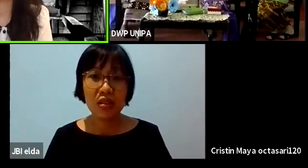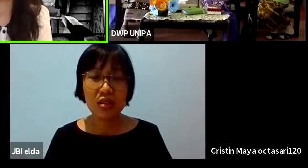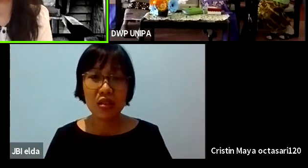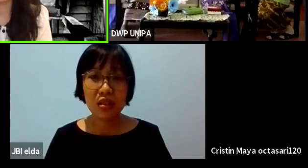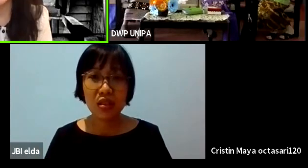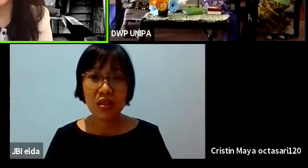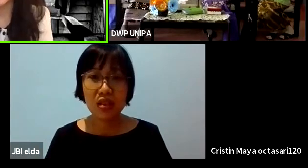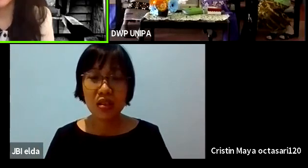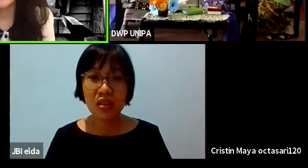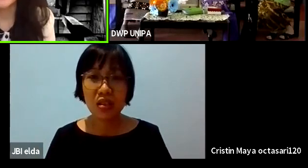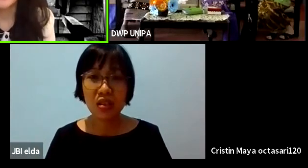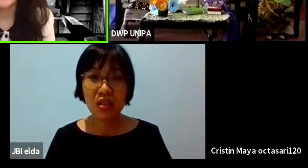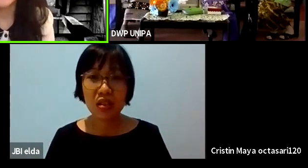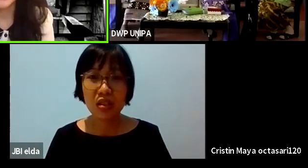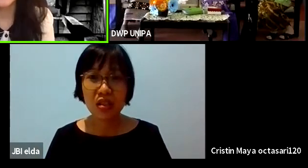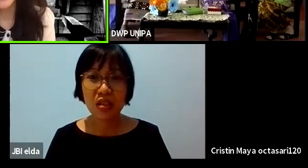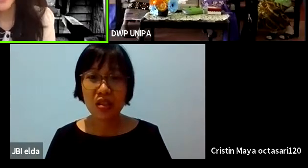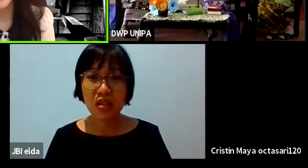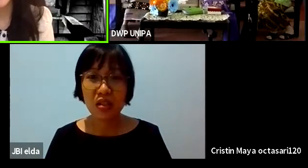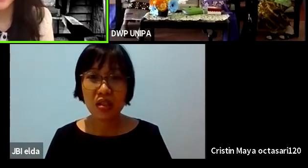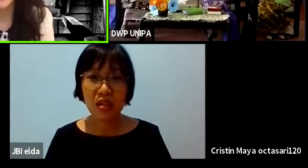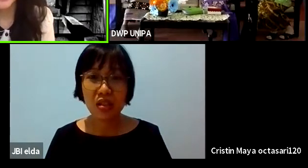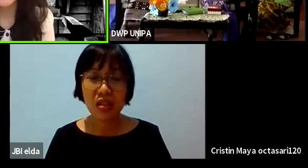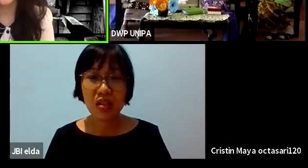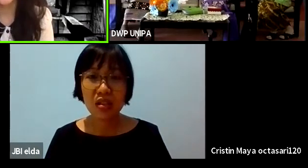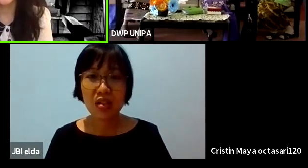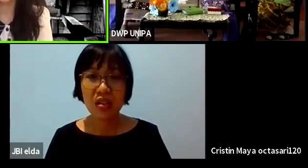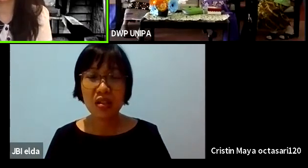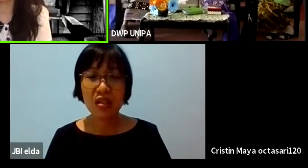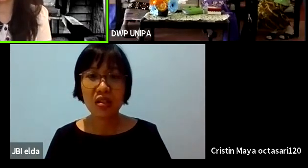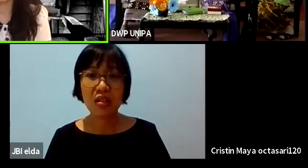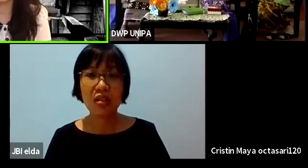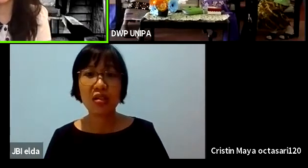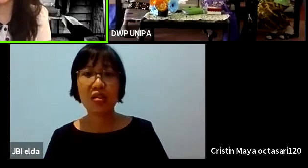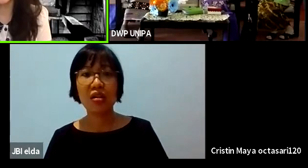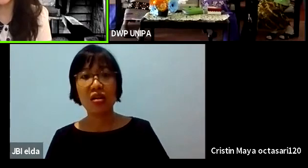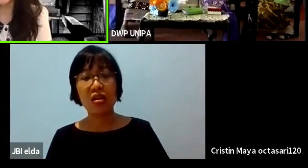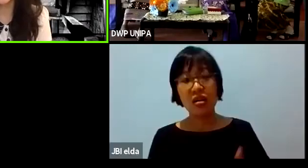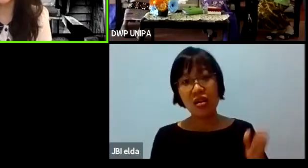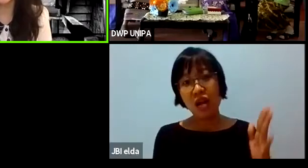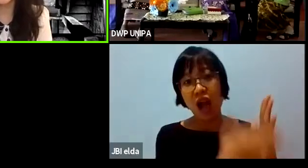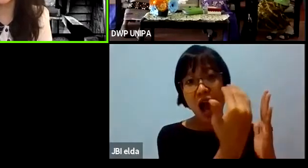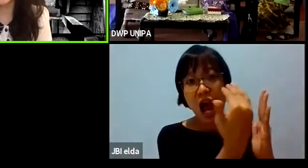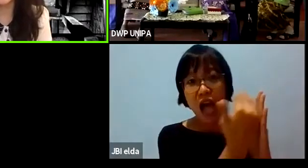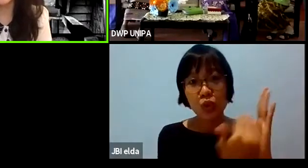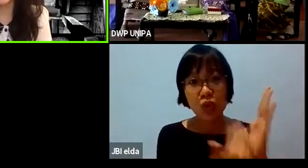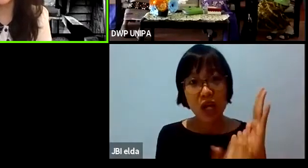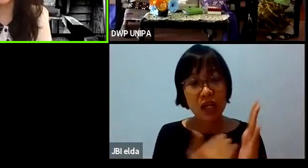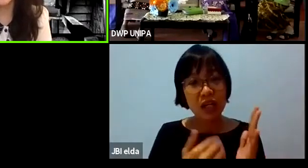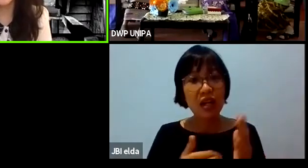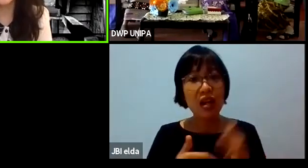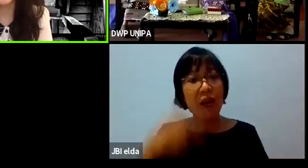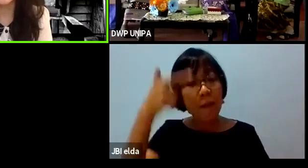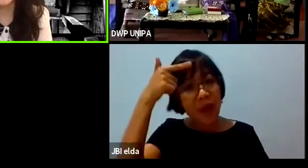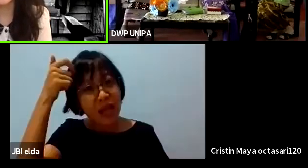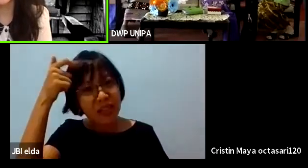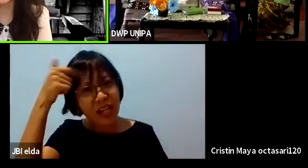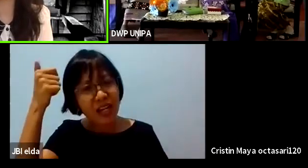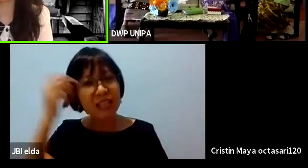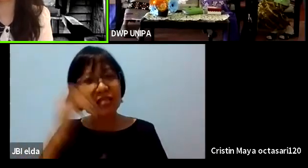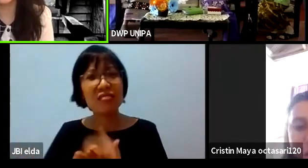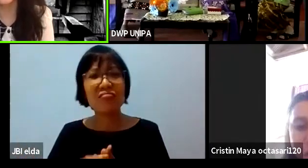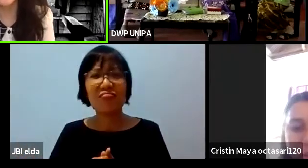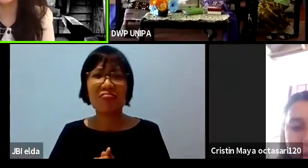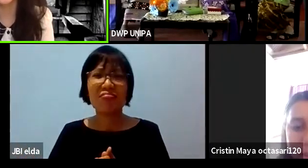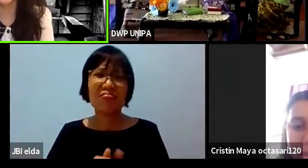cukup lambat ya, karena ya akademi tentunya penuh dengan birokrasi dan sebagainya, dan